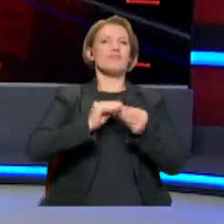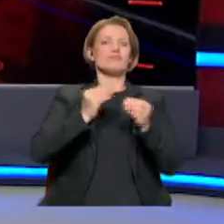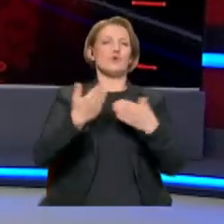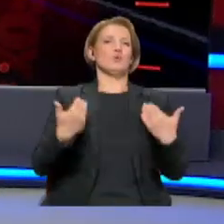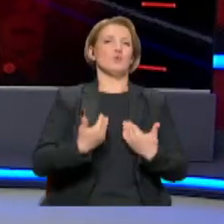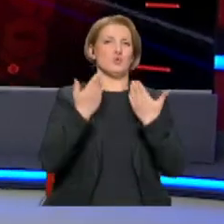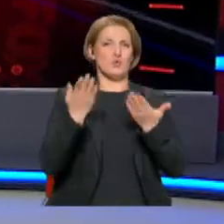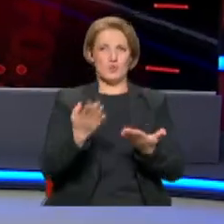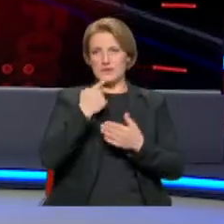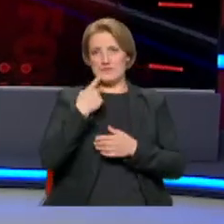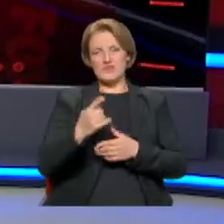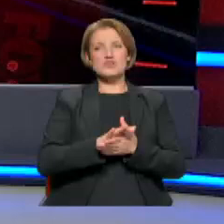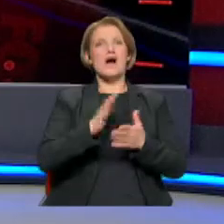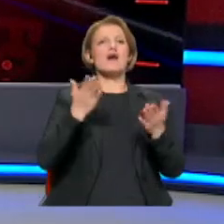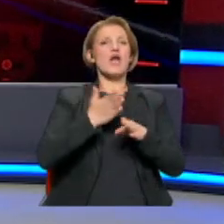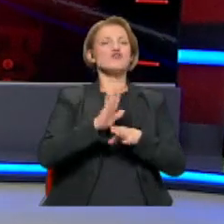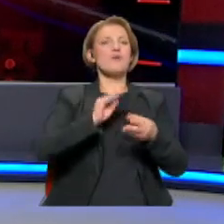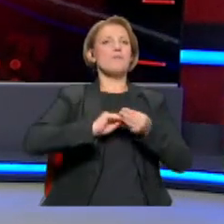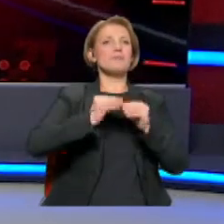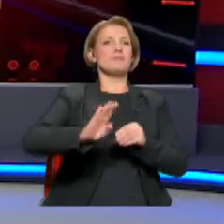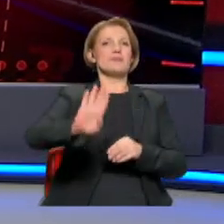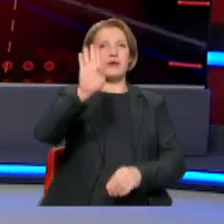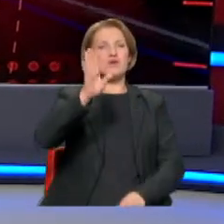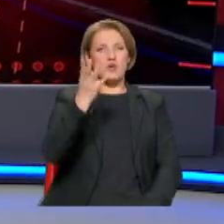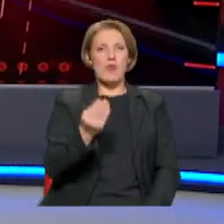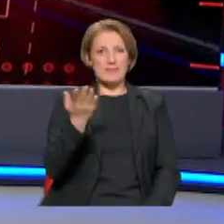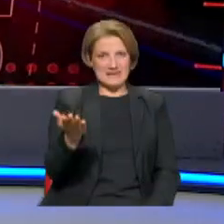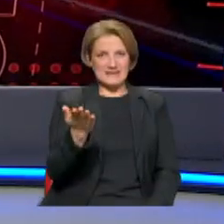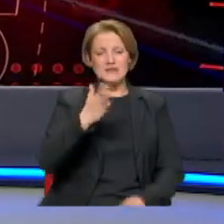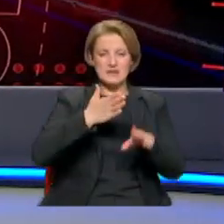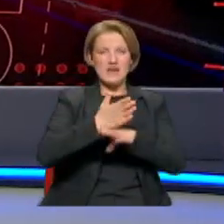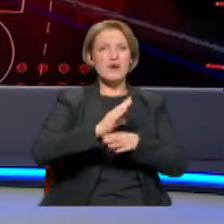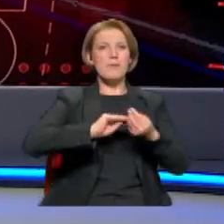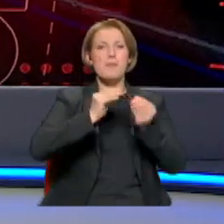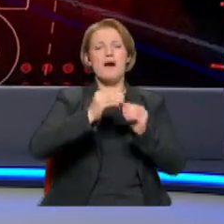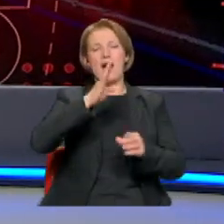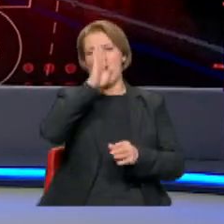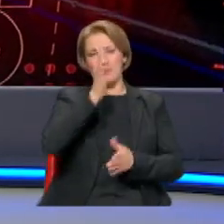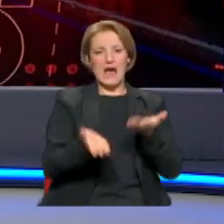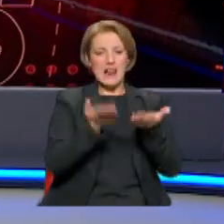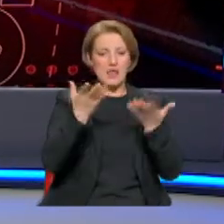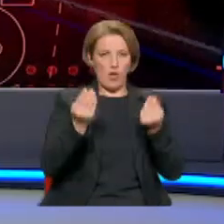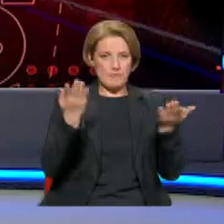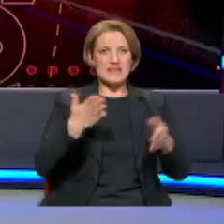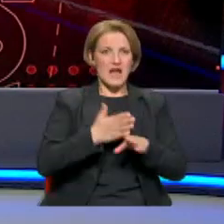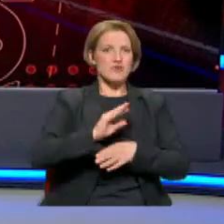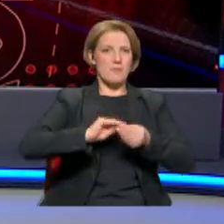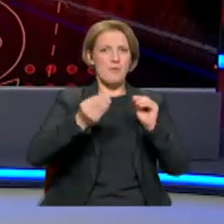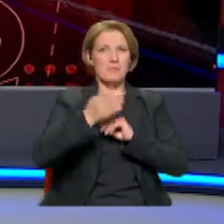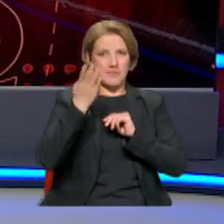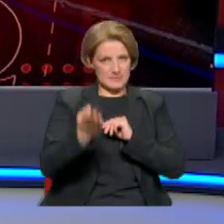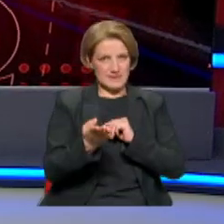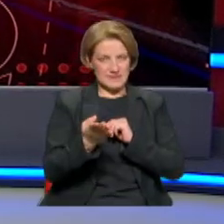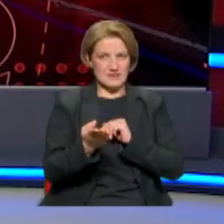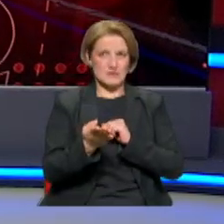çoğaltılabilir Aydın Bey'in söylediği asıl sorunumuz demokrasi olabilir asıl sorunumuz Adalet olabilir asıl sorunumuz Liyakat